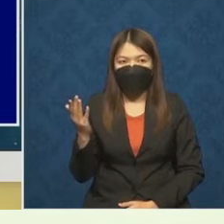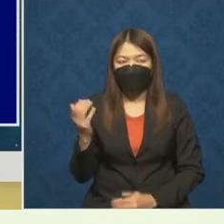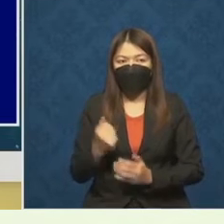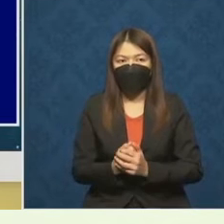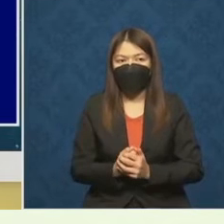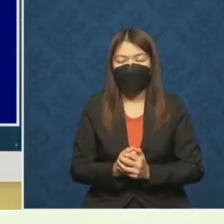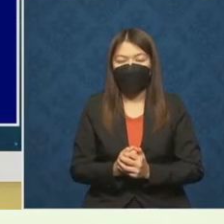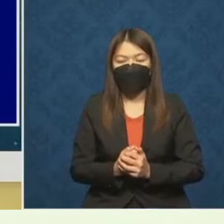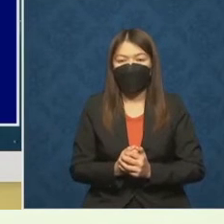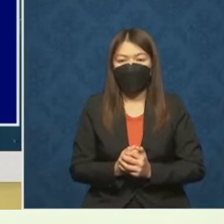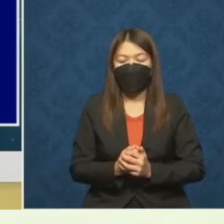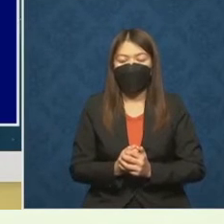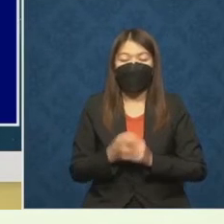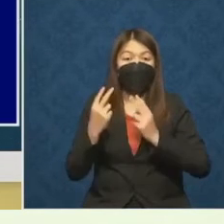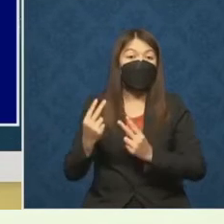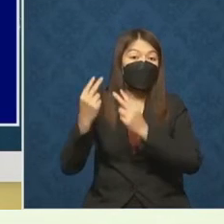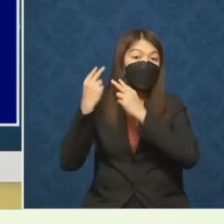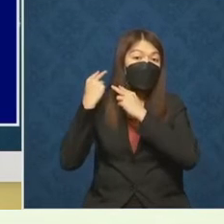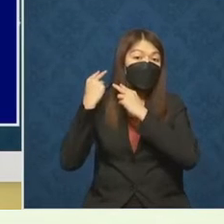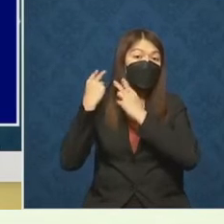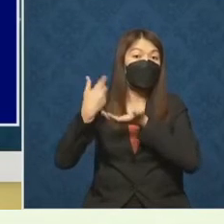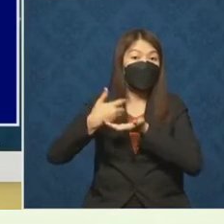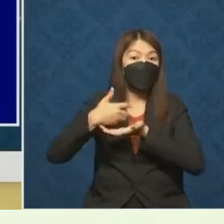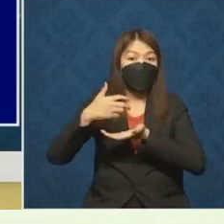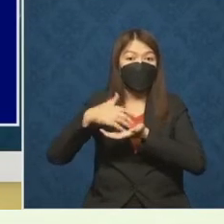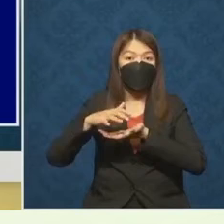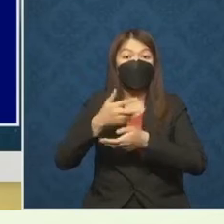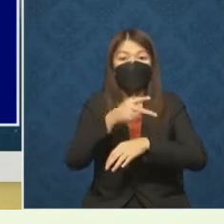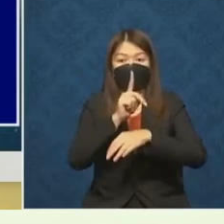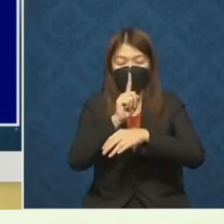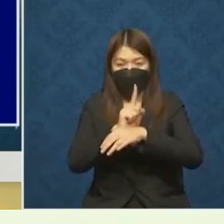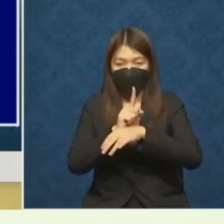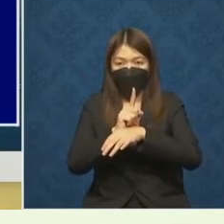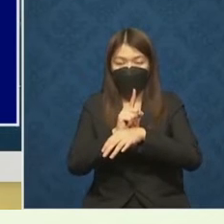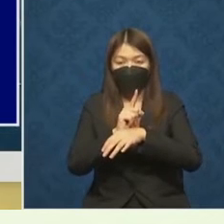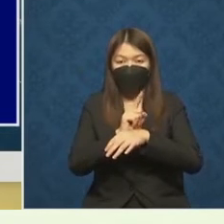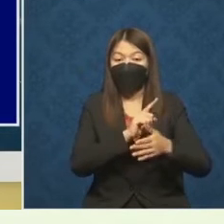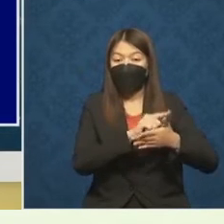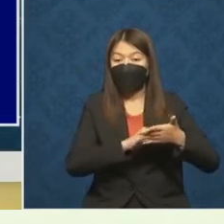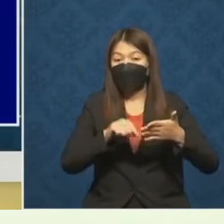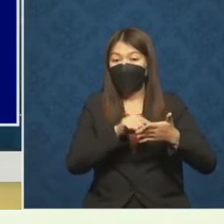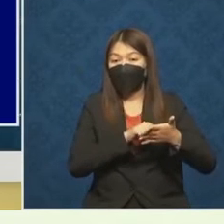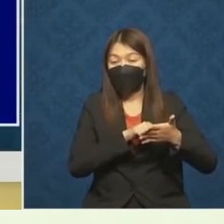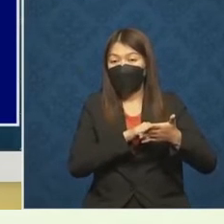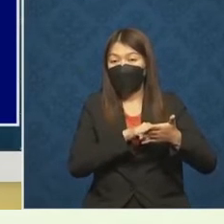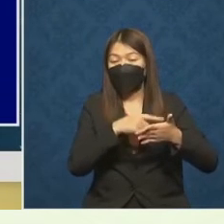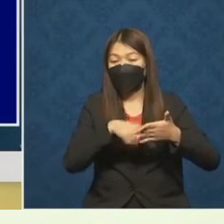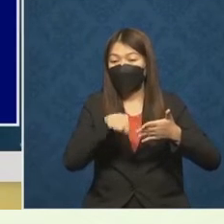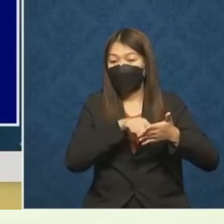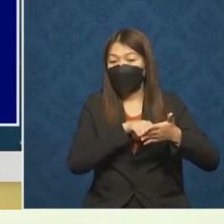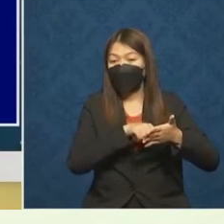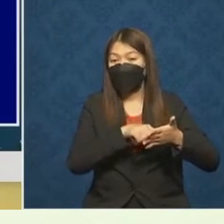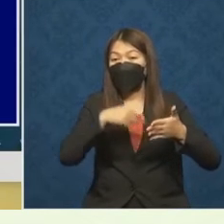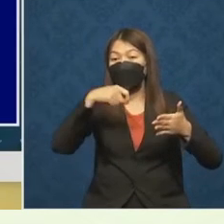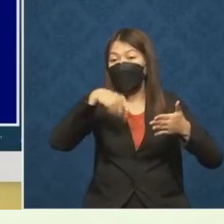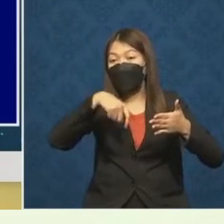าความขออนุญาตท้าความต่อท่านประธานหน่อยนะครับก่อนที่จะมีเลือกตั้งซ่อมที่ผมจะกล่าวถึงเนี่ยฮะ